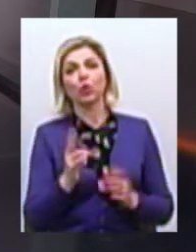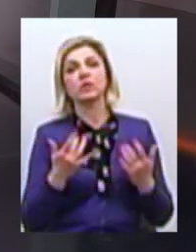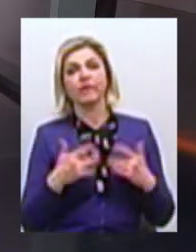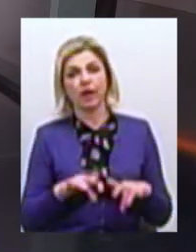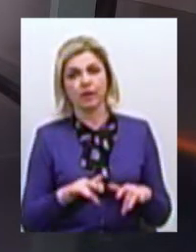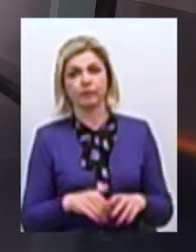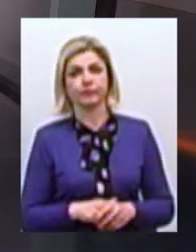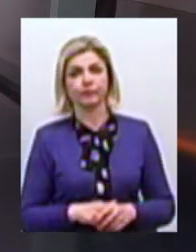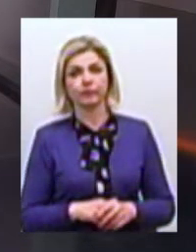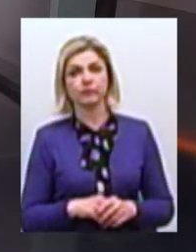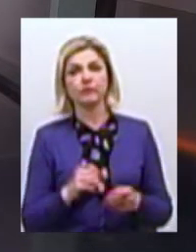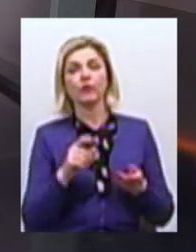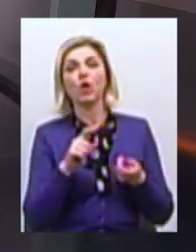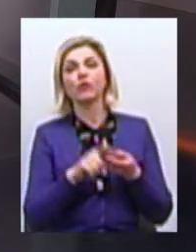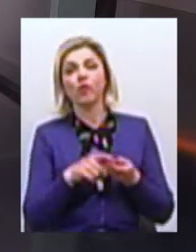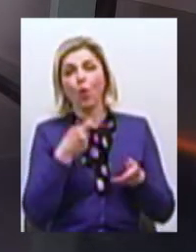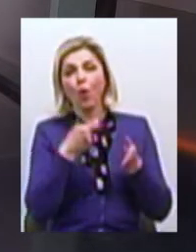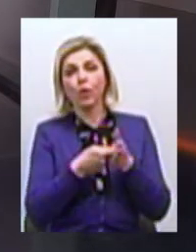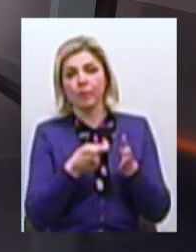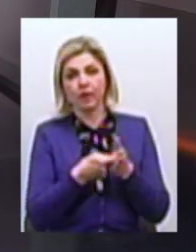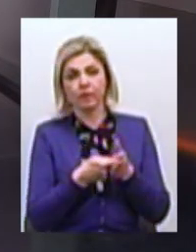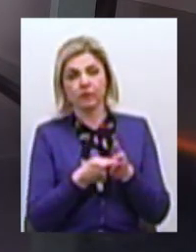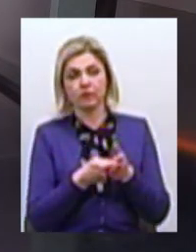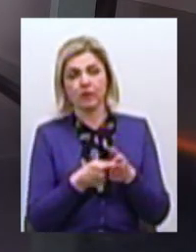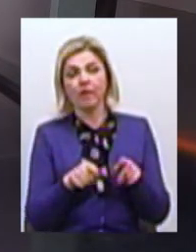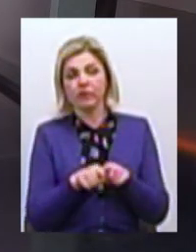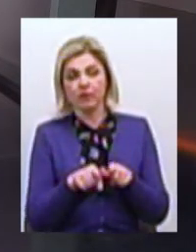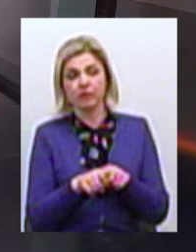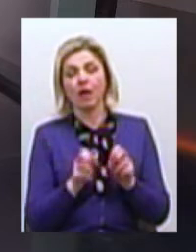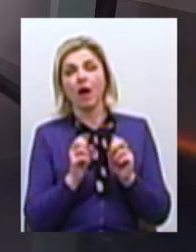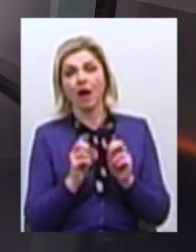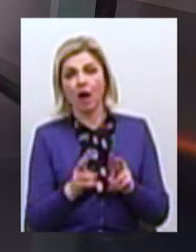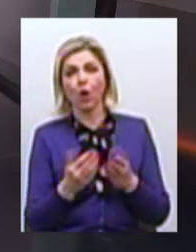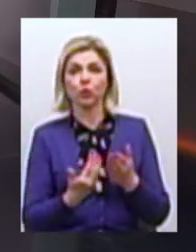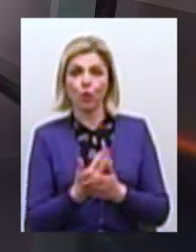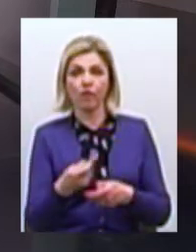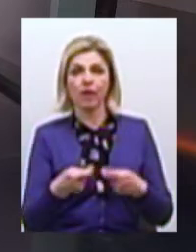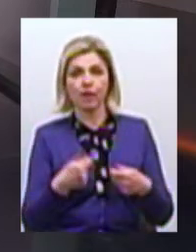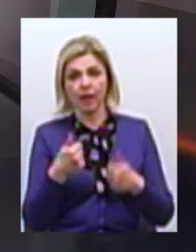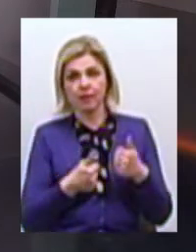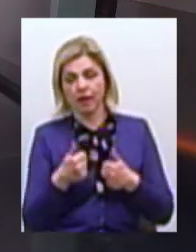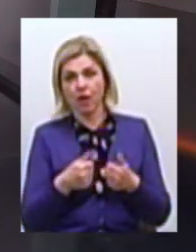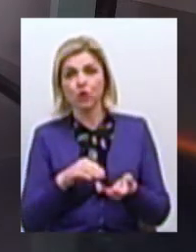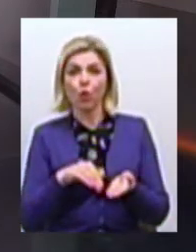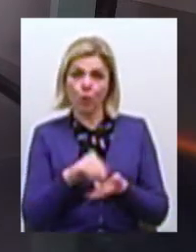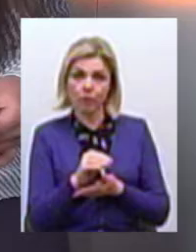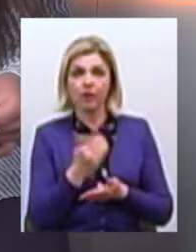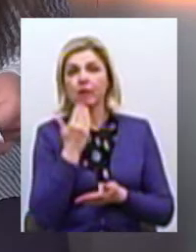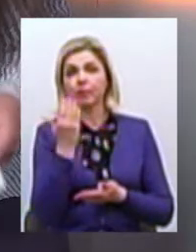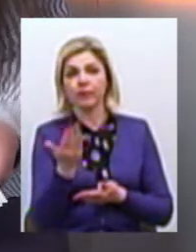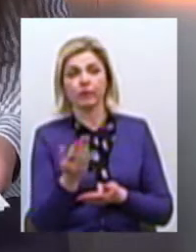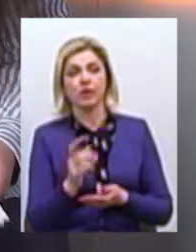звільнилися. Стосовно кормів, все-таки як провели тендери, закупили? Що було з